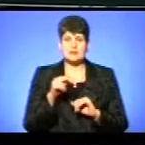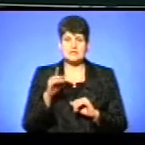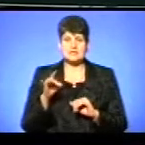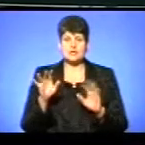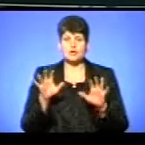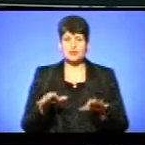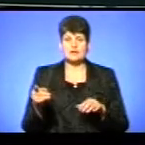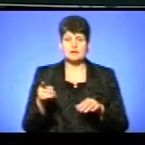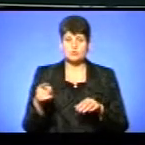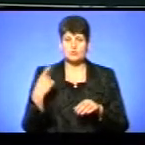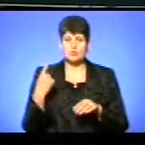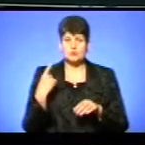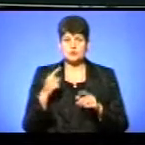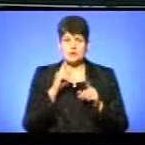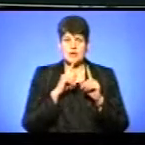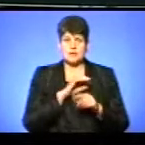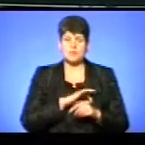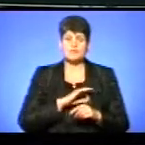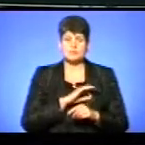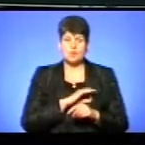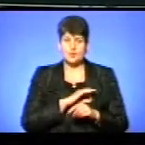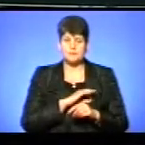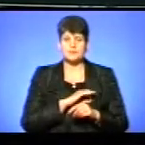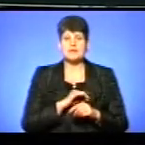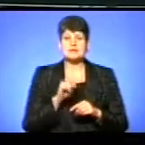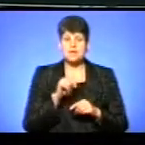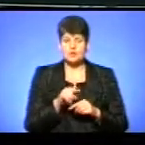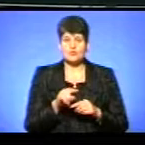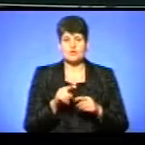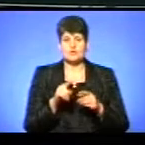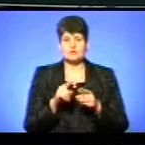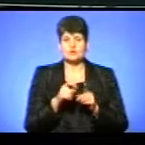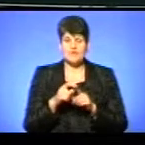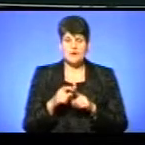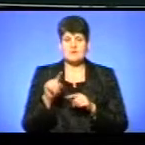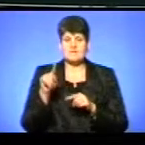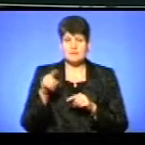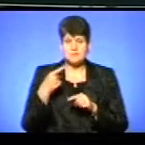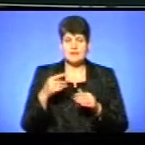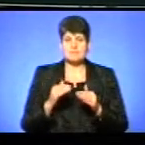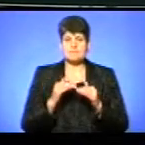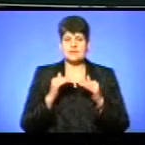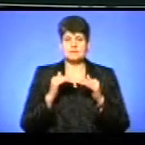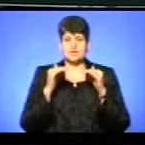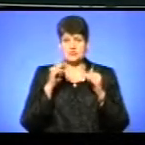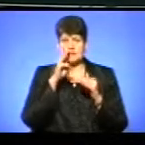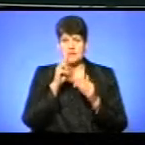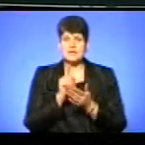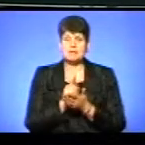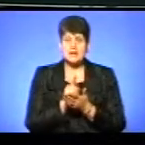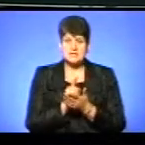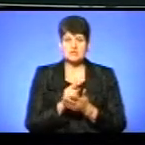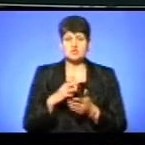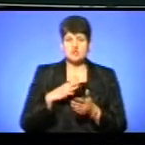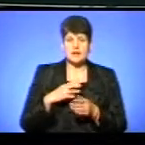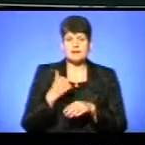голова Тернопільської обласної ради профспілок. За його словами, учасники акції вимагали підвищення мінімальної зарплати і пенсії. Чекали